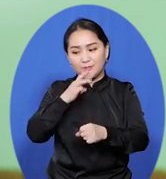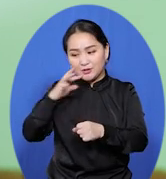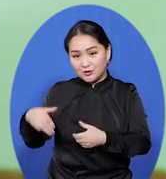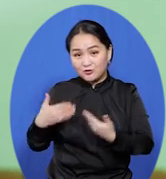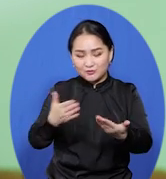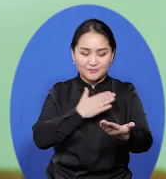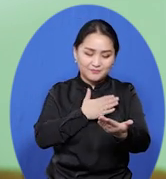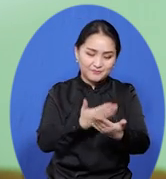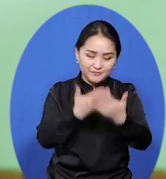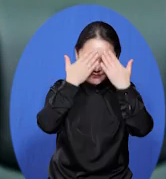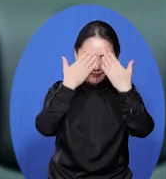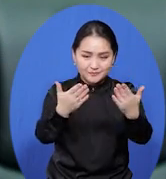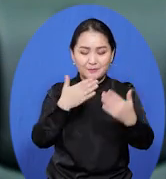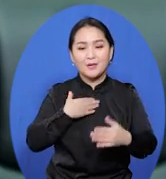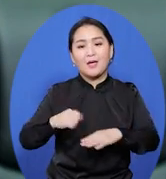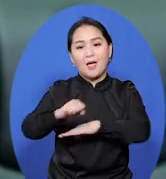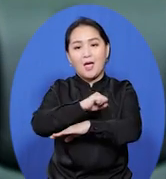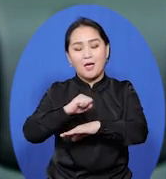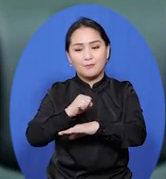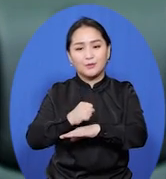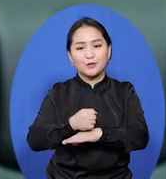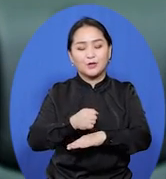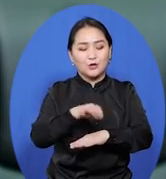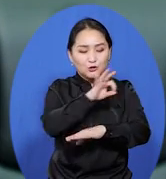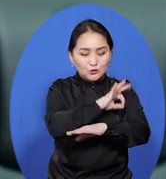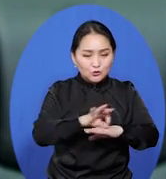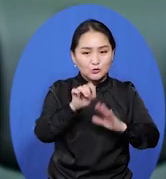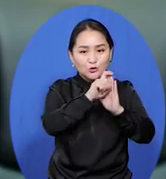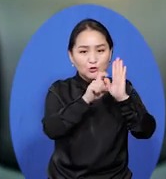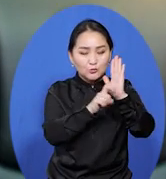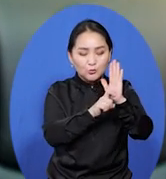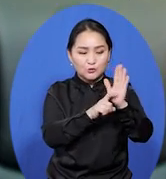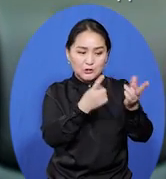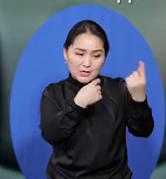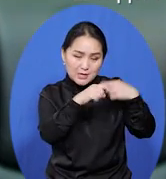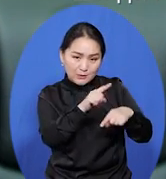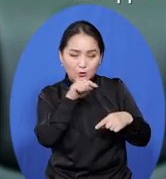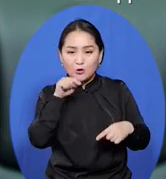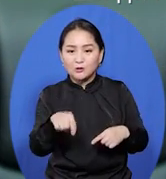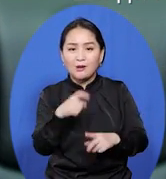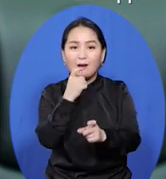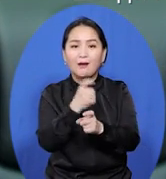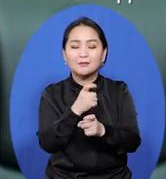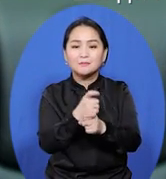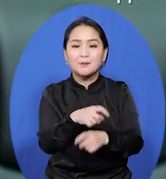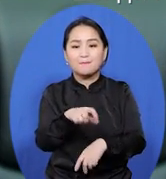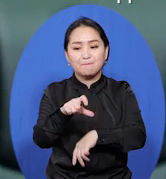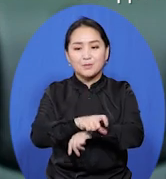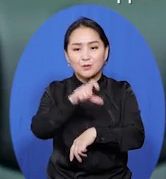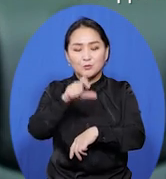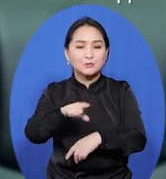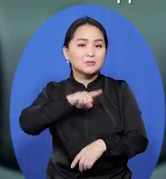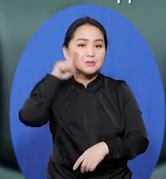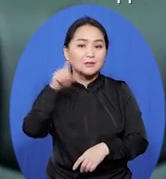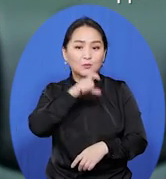өгсөнд тун их талархаж байна. Би бол аймгийн тоо, аймгийн төсөл хөтөлбөрийн үр дүн гэхээсээ илүүтэйгээр яг одоо халамжийн мэрэгжилтэн хүнтэй,